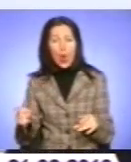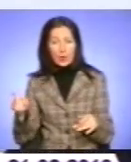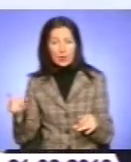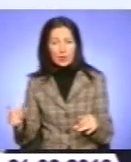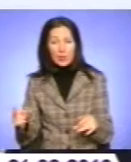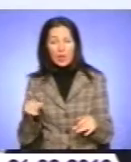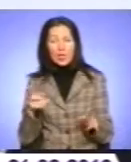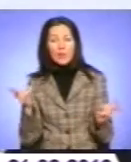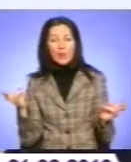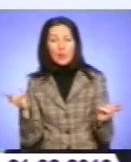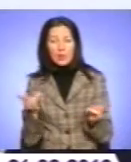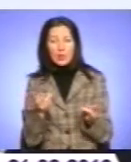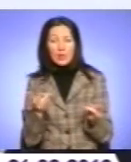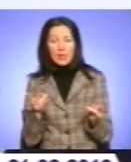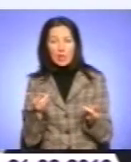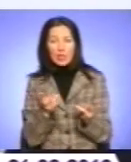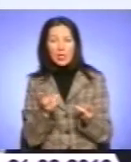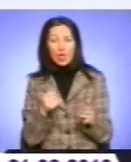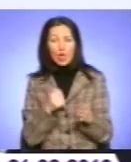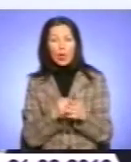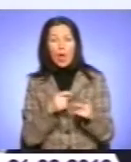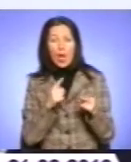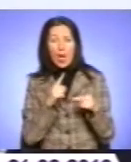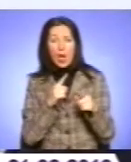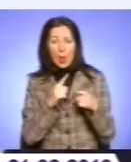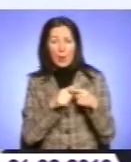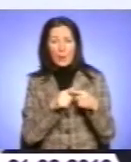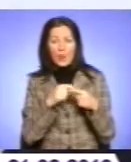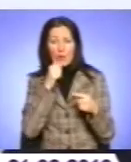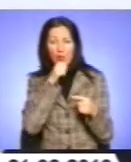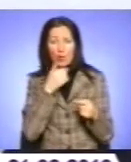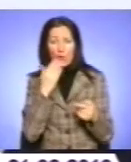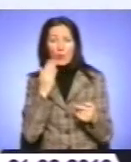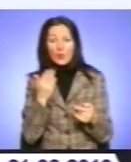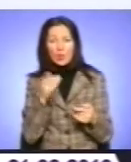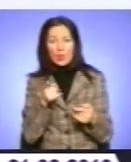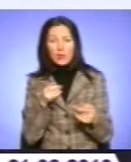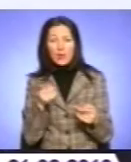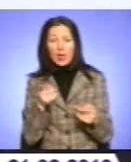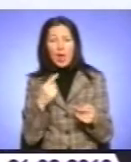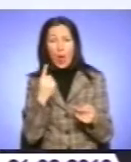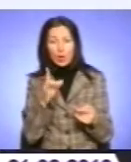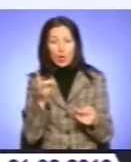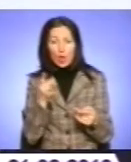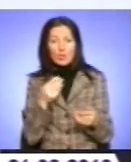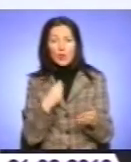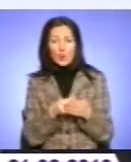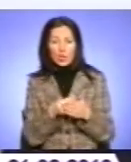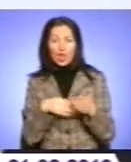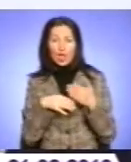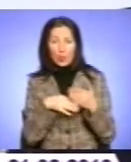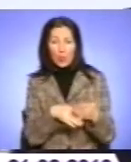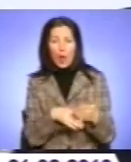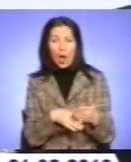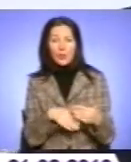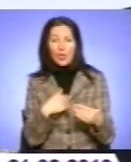належить до півроку, це вони мають статус звільнених, і їм належить одноразова матеріальна допомога. І